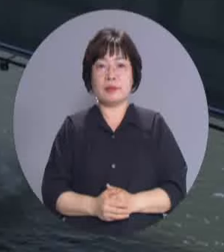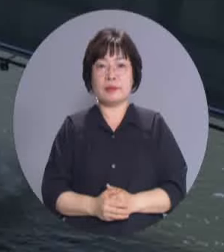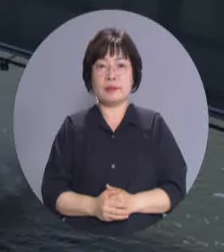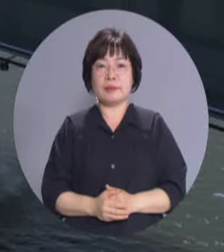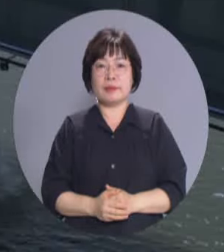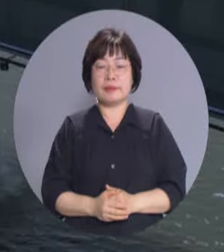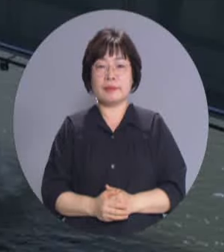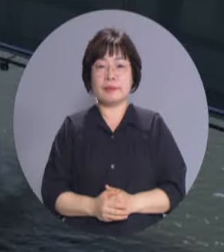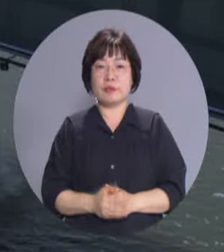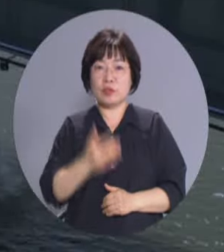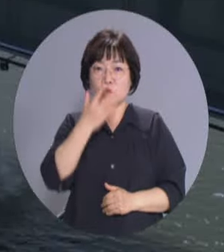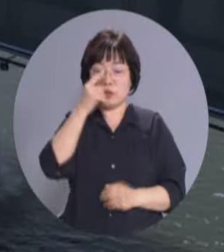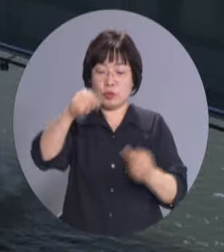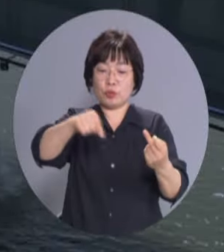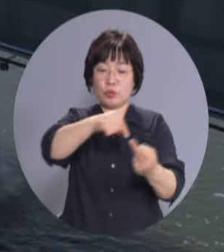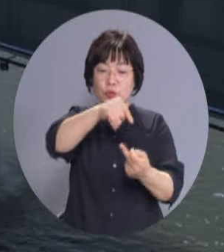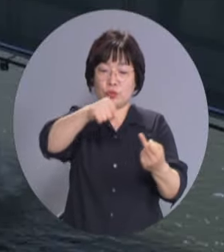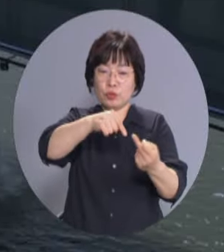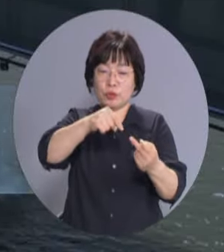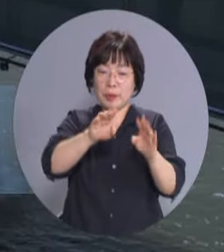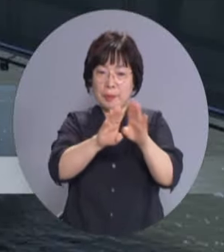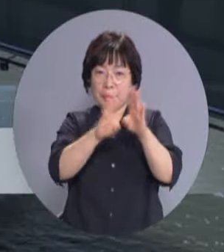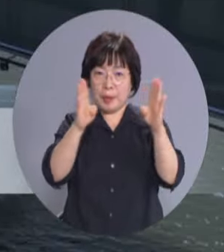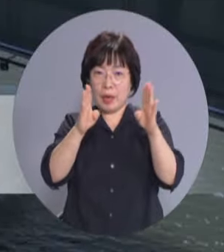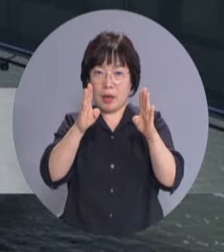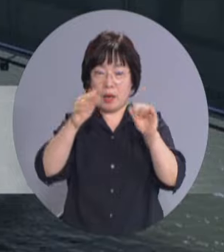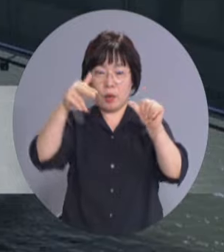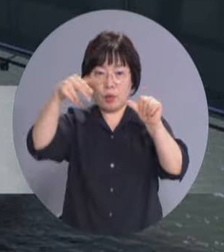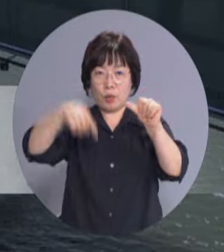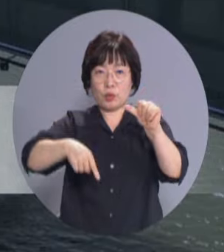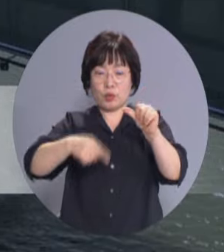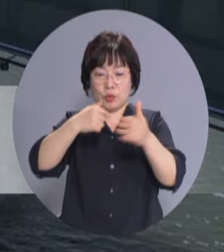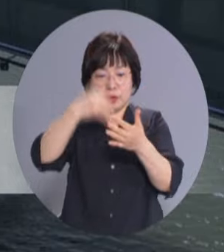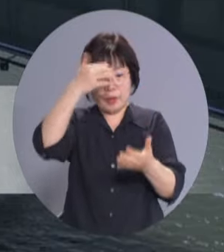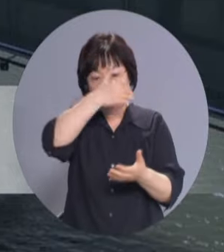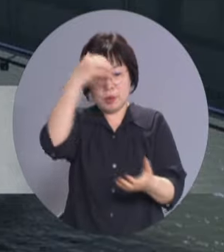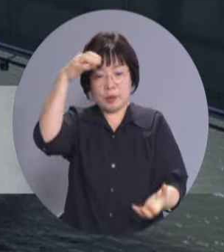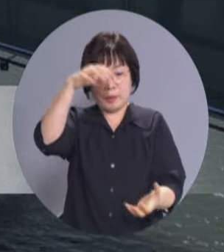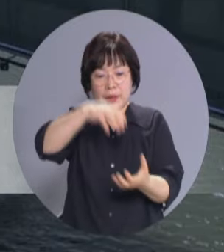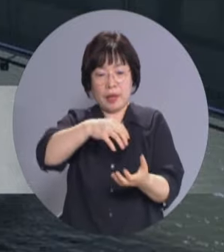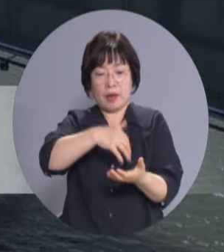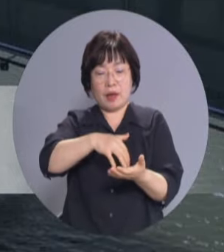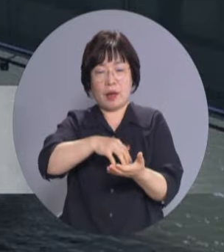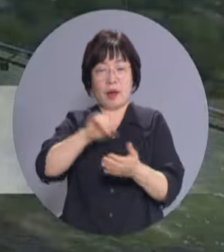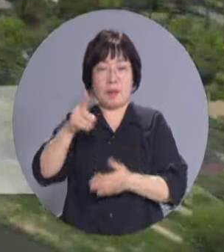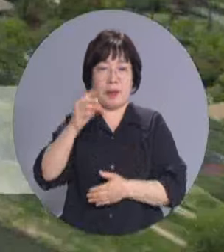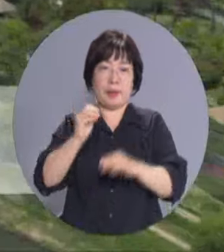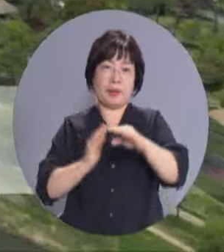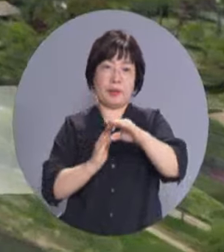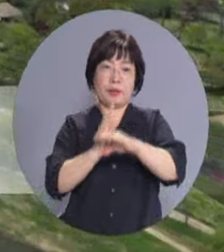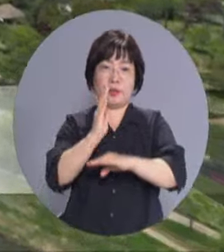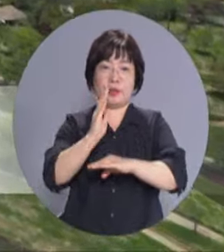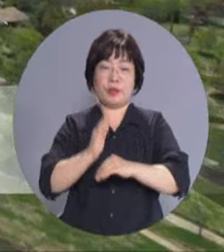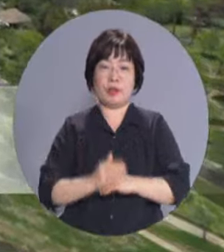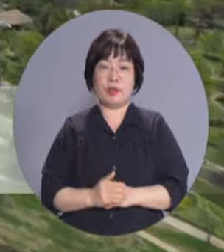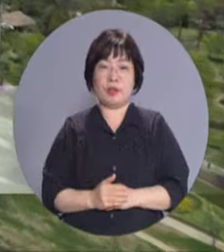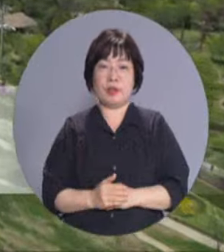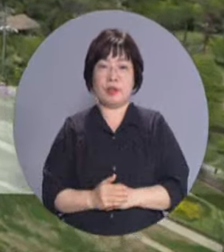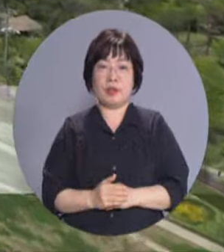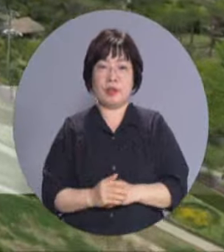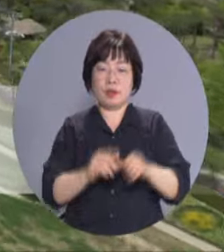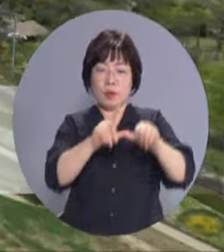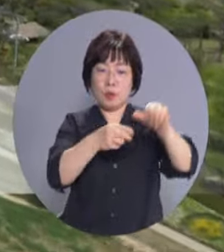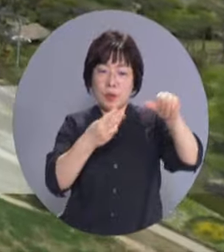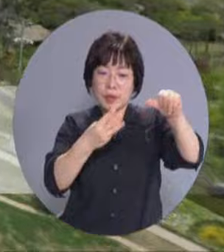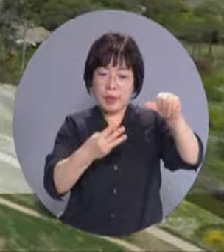덧붙였습니다 순천만 국가정원이 개장 5주만에 누적관람객 100만 명을 넘어섰습니다 순천시는 지난